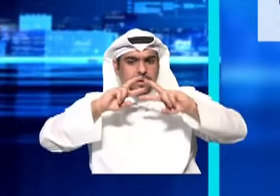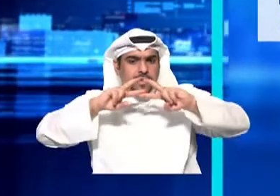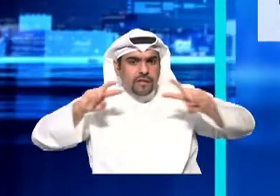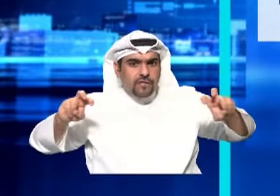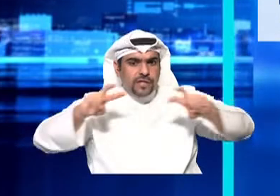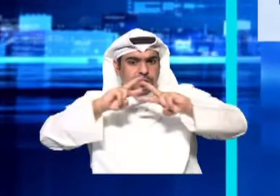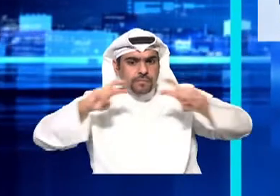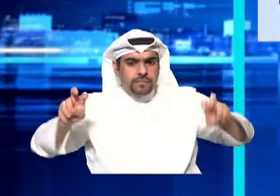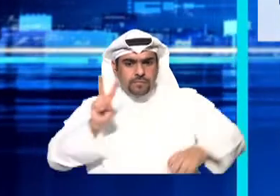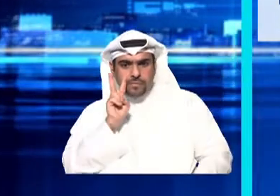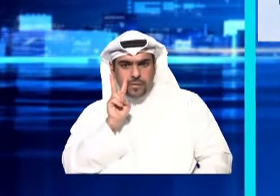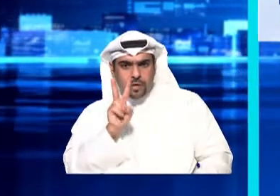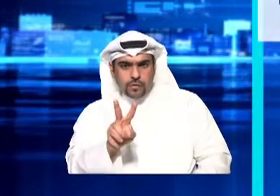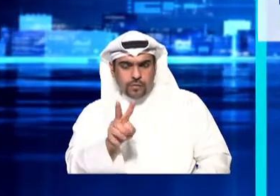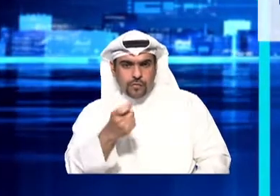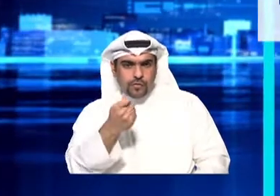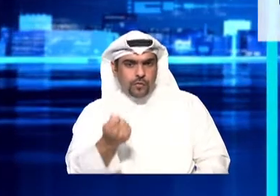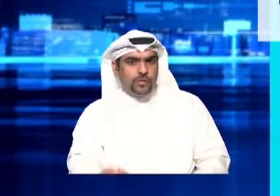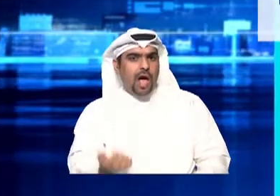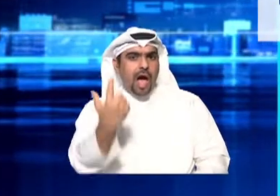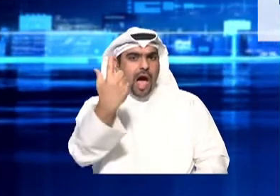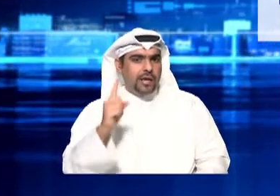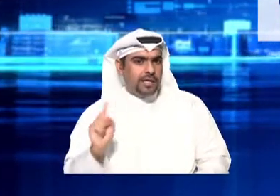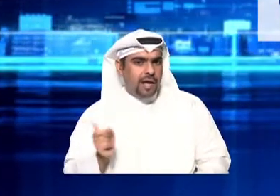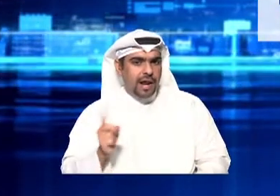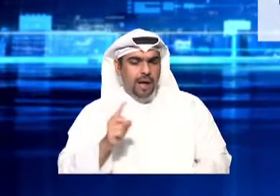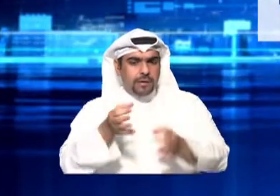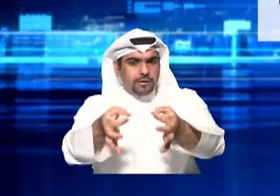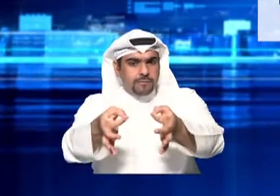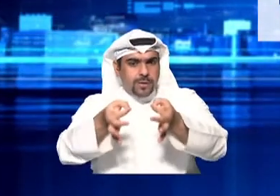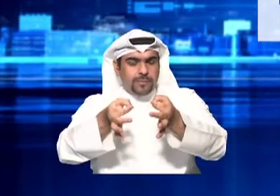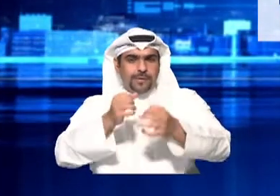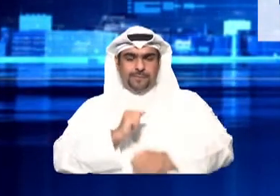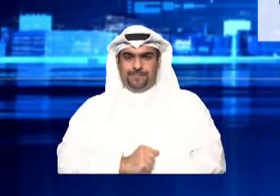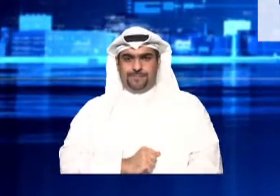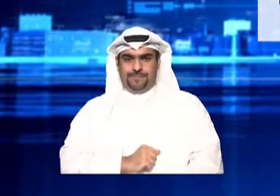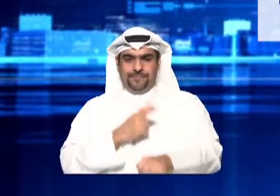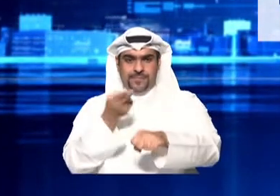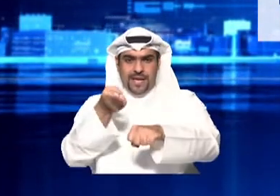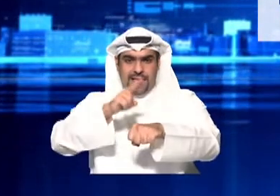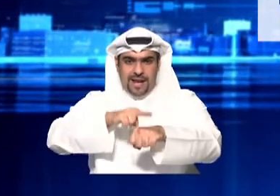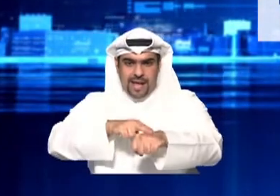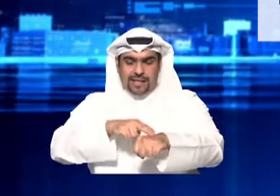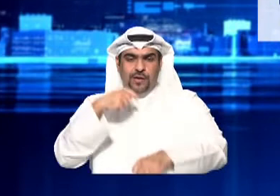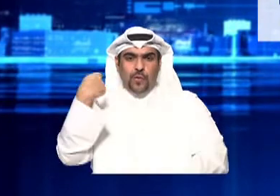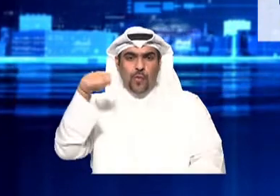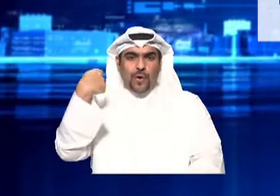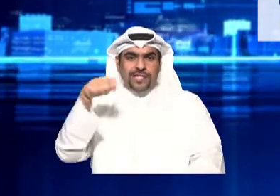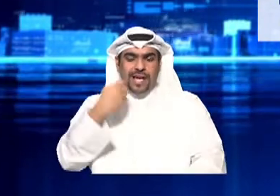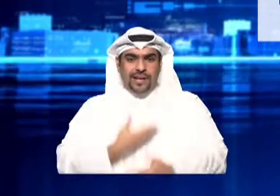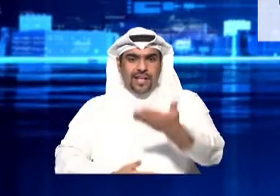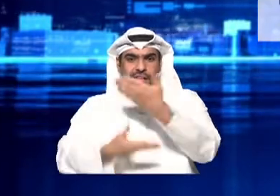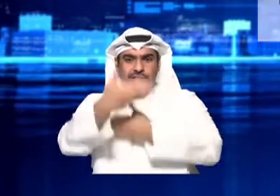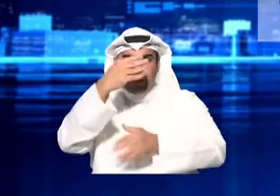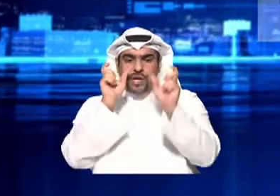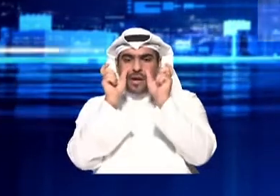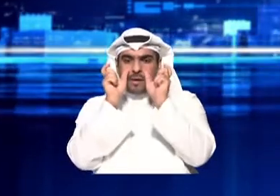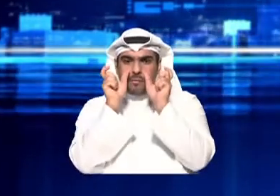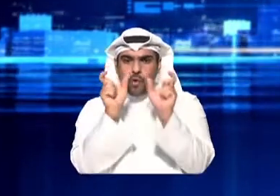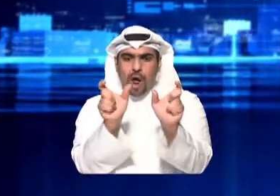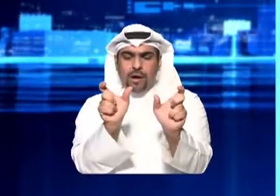التزامها والمحافظة على ثبات أسعار المنتجات، كما راقبت 77 فرعا